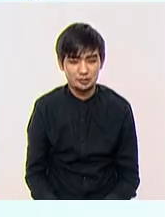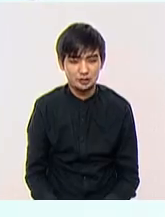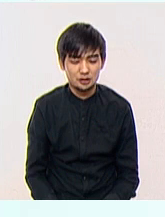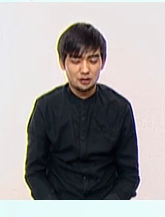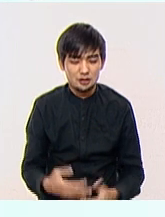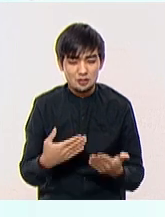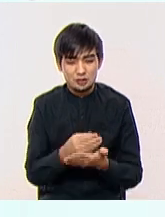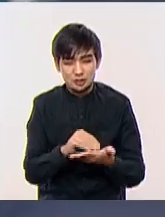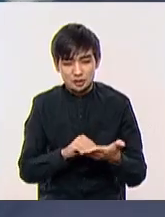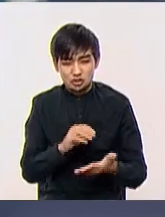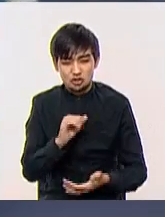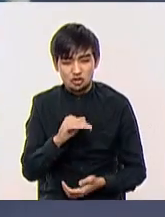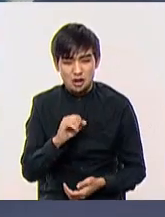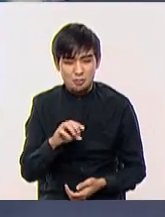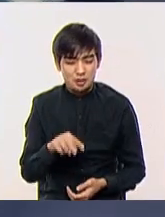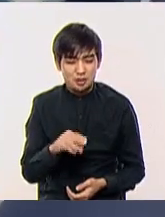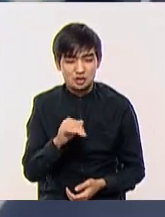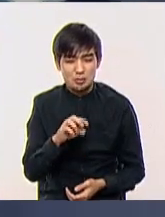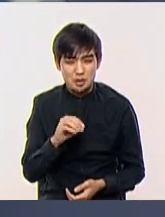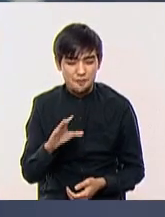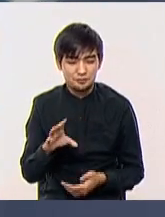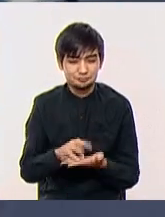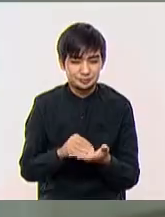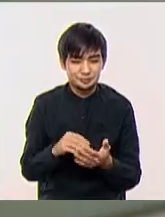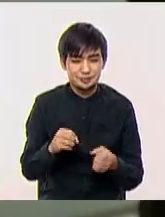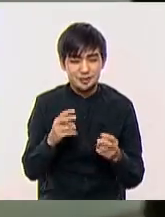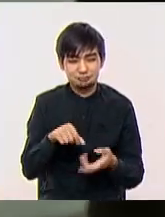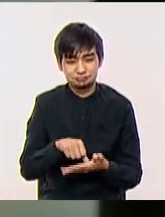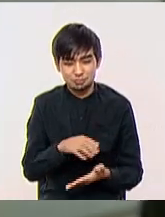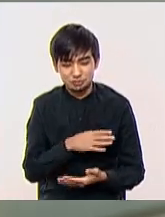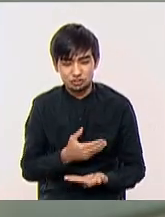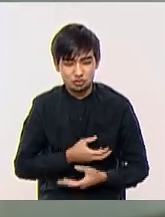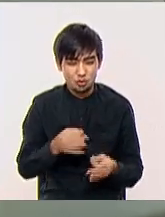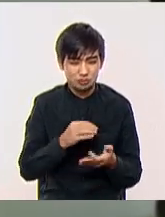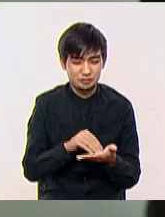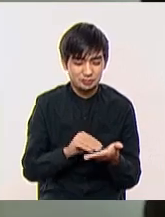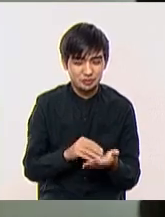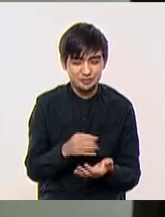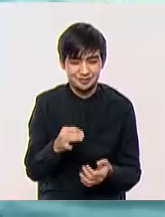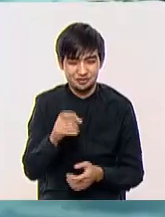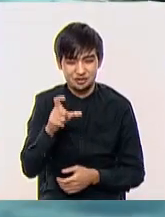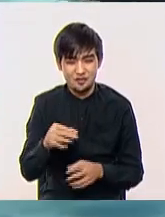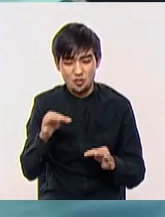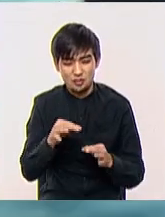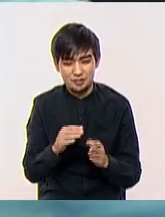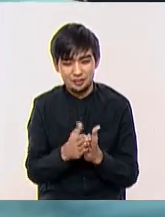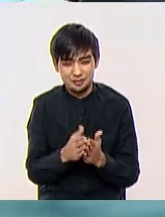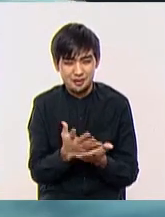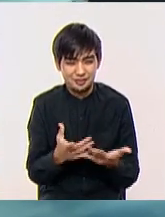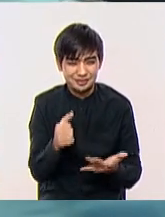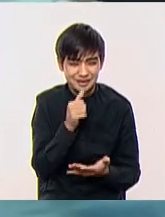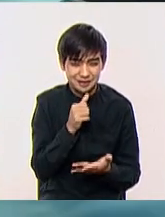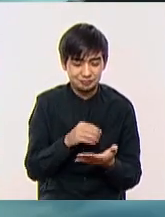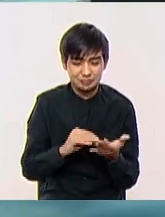Жаңа жинаққа Жамбыл Жабаевтың жыраулық қырымен суырып салма өнер арқау болған. Кітапта тау тұлғаның қайраткерлік қырымен ашылмаған құпиялары